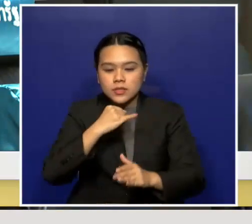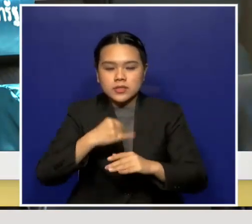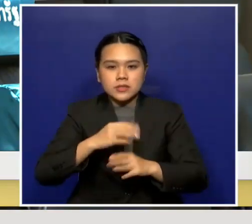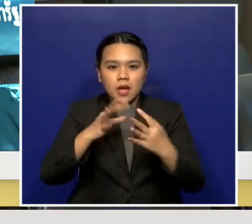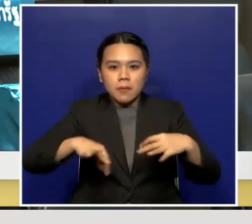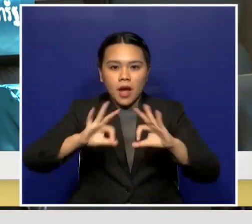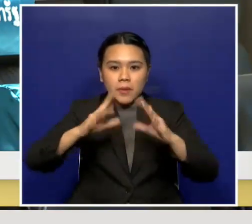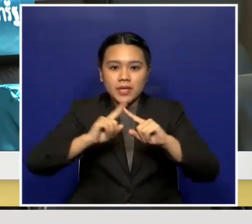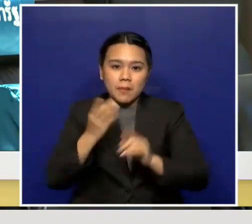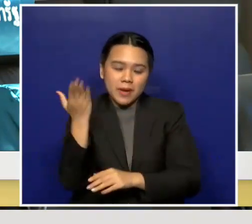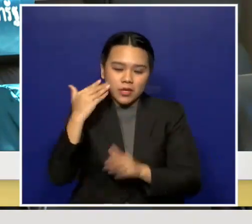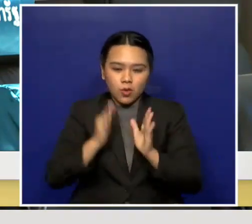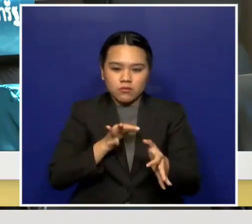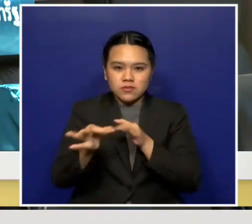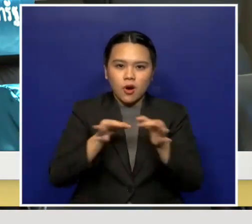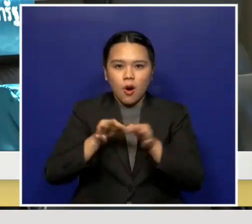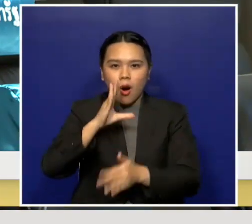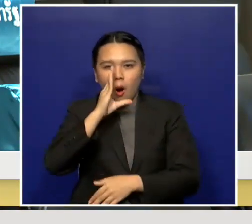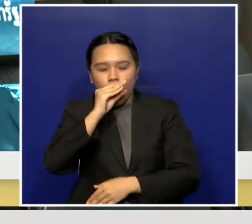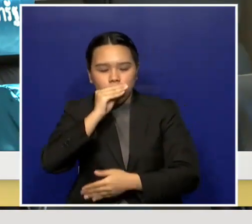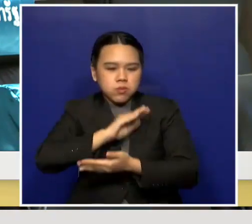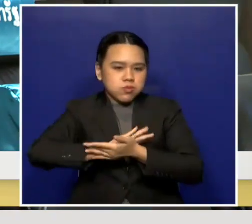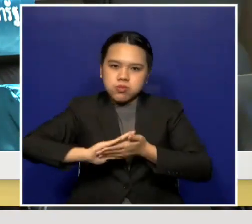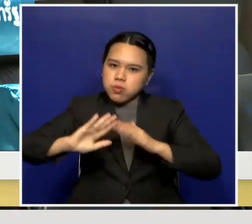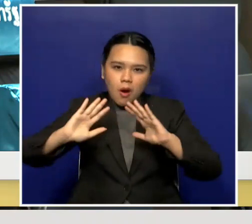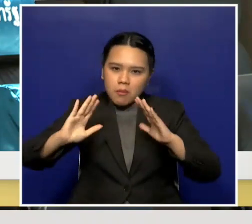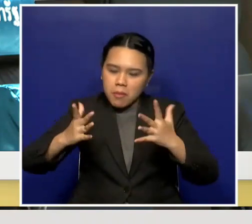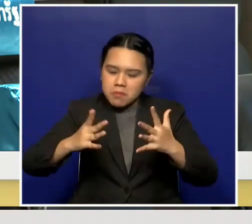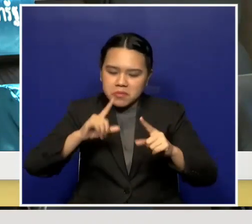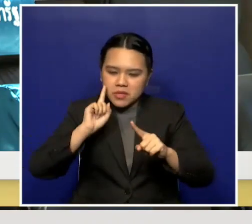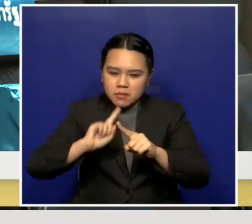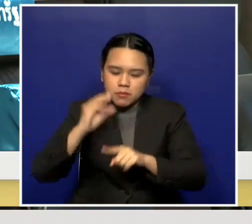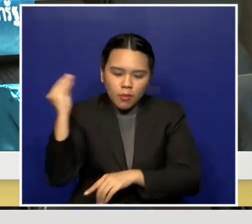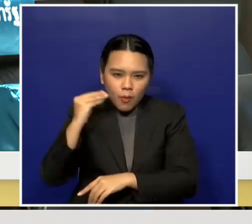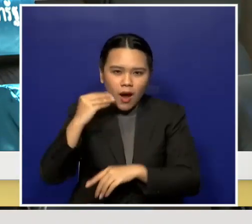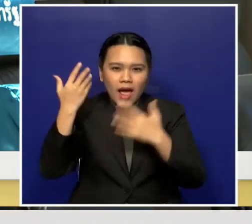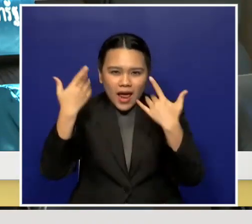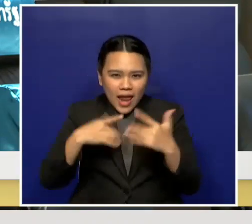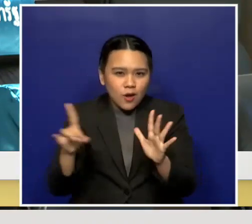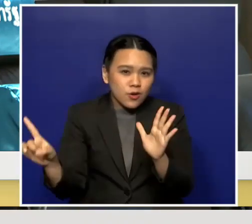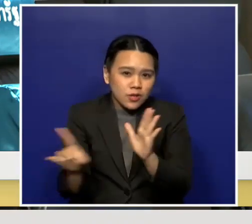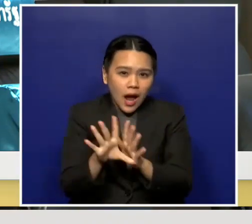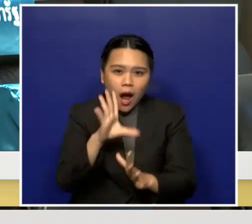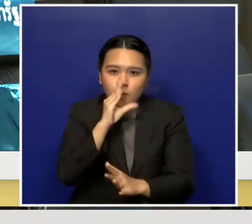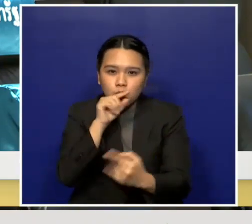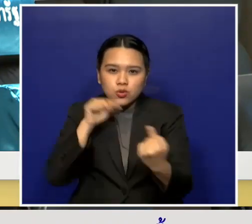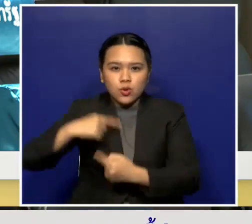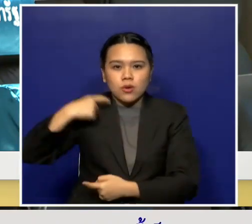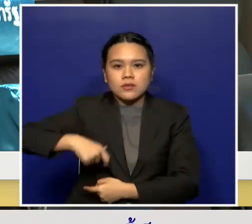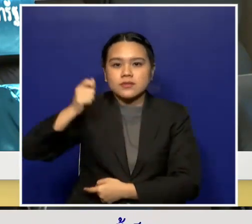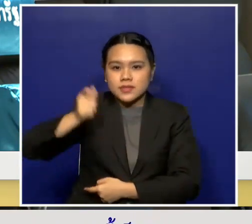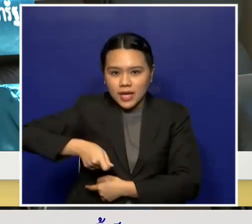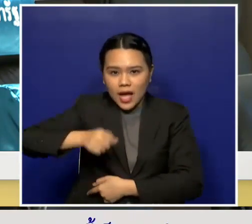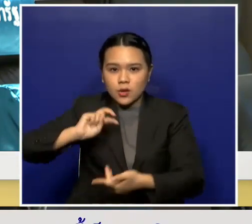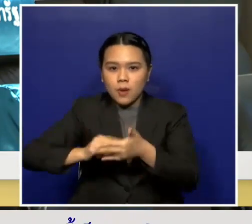นะฮะการใช้วาจานั้นก็ไม่สุภาพในหลายๆตอนแต่ว่าท้ายสุดไปเอ่ยถึงเรื่องศาลนั้นก็ถือเป็นบุคค